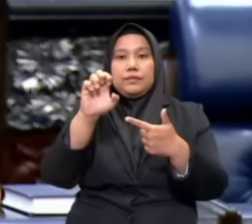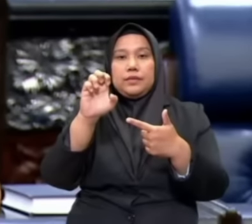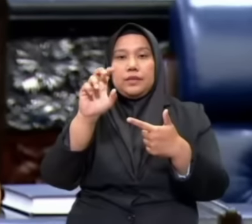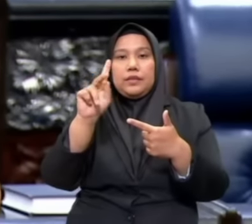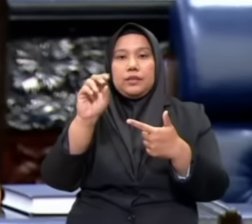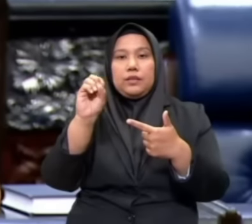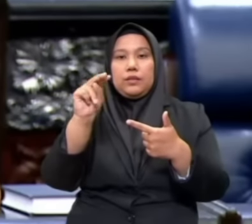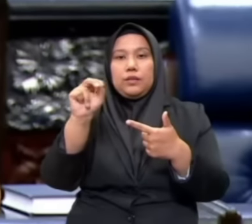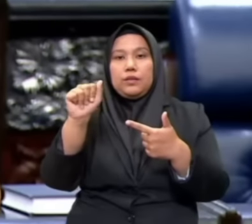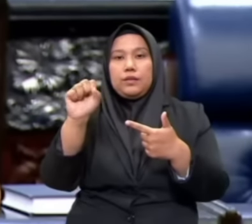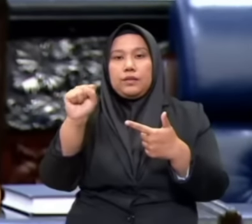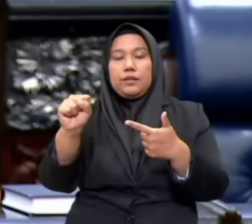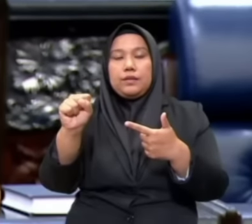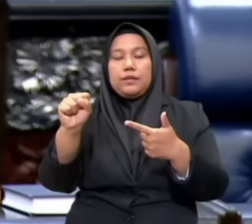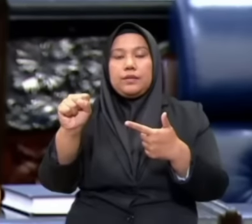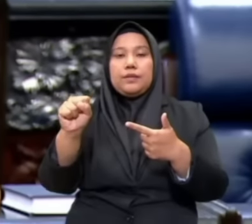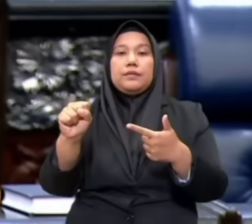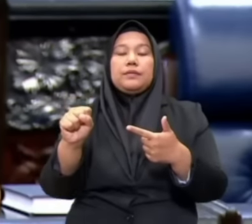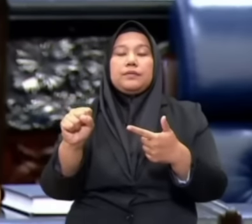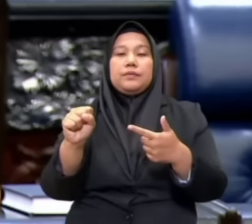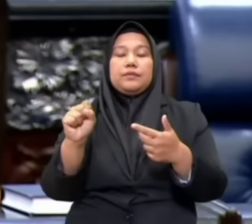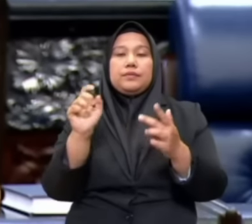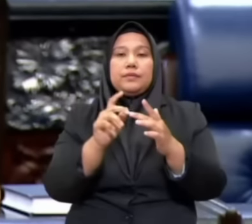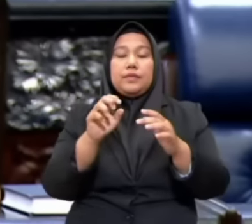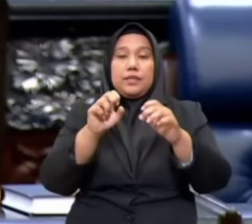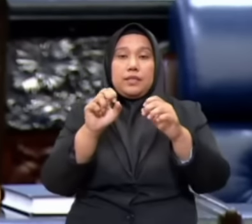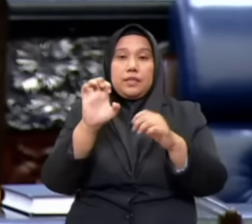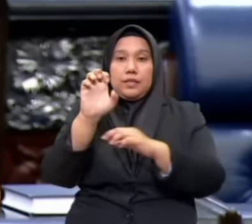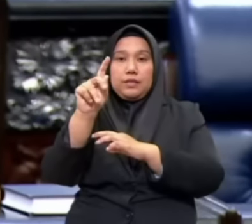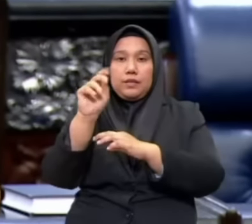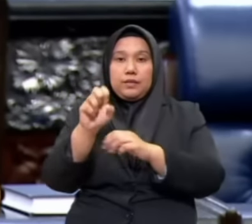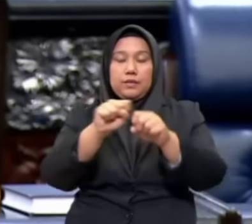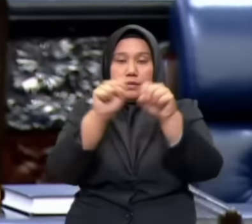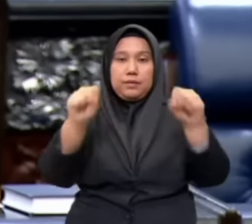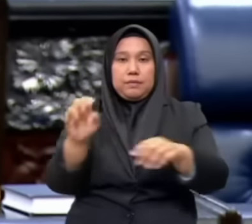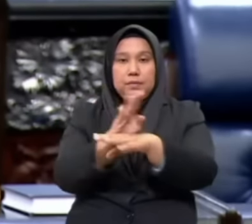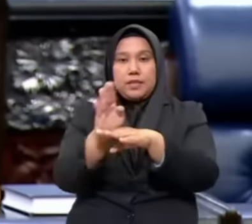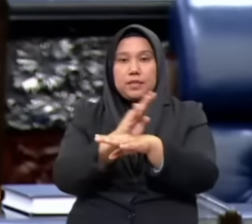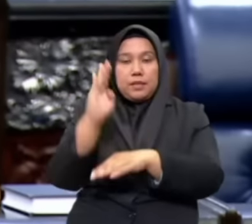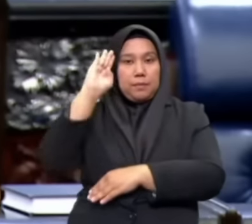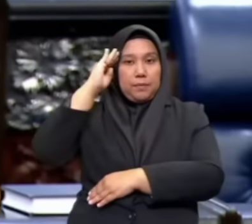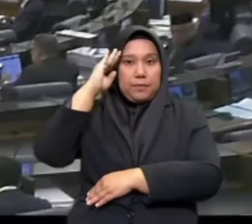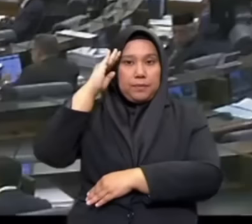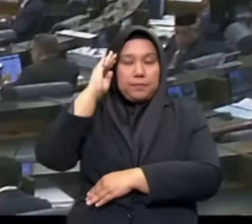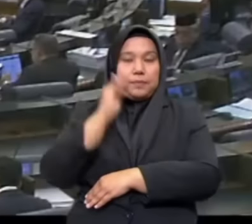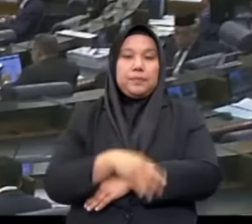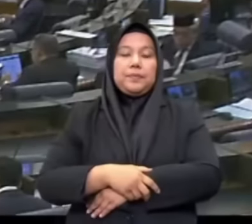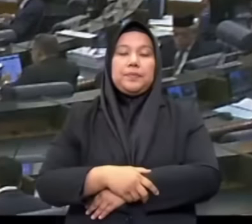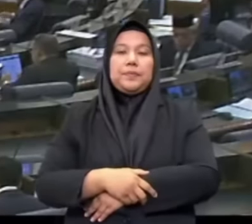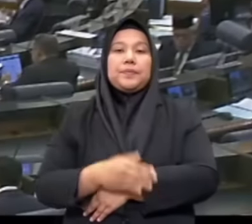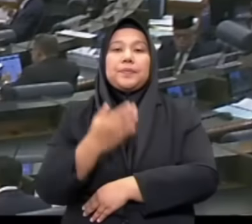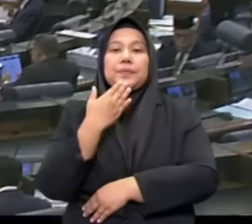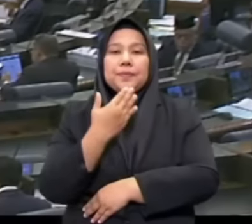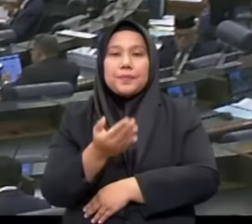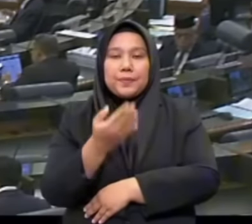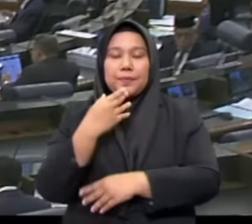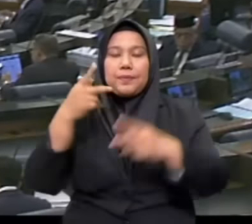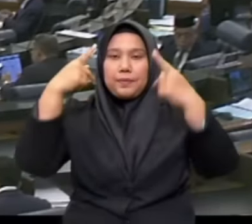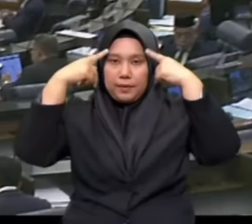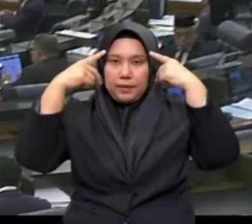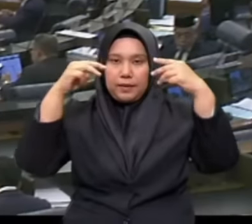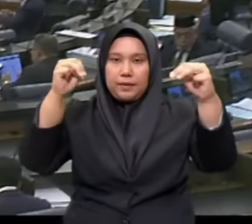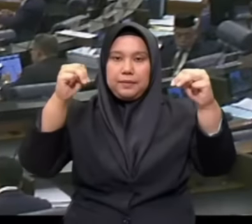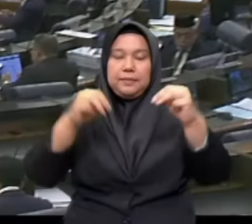Ikunas dalam konteks ekosistem keusahawanan Bumi Putra? Terima kasih Tuan Ketua. Terima kasih Yang Amat Perdana Menteri. Yang Amat Berhormat.